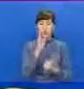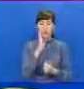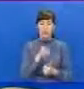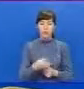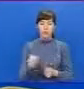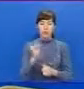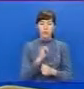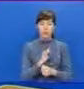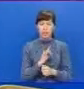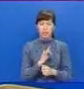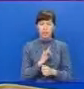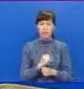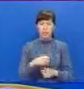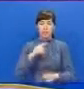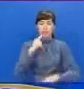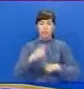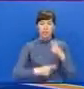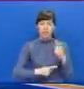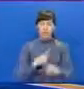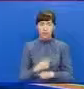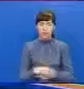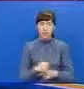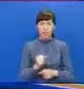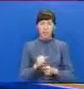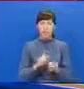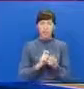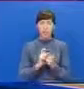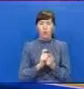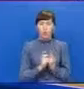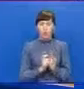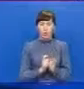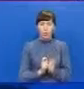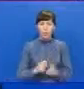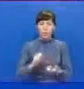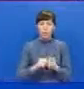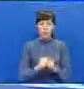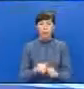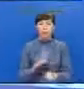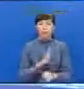Сол себепті кейінгі талқының арындатушылыққа ұрынып қалмау ескертілді.